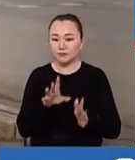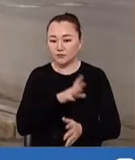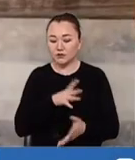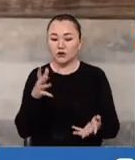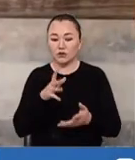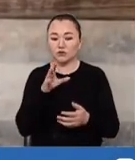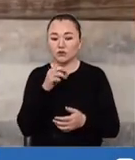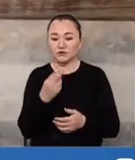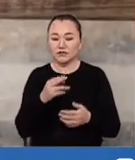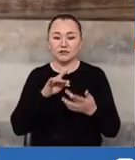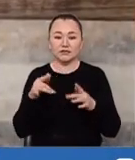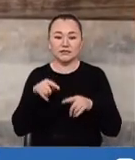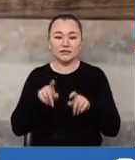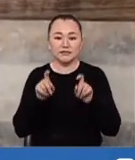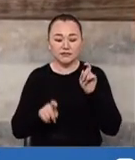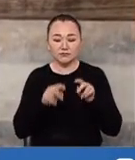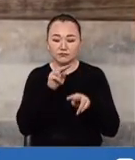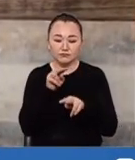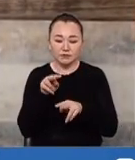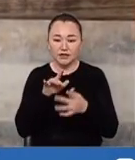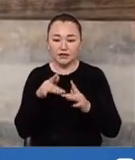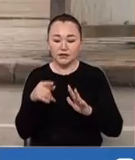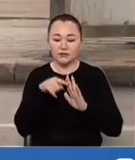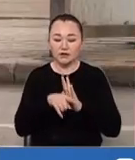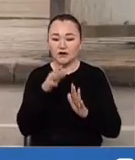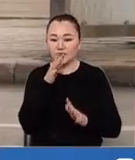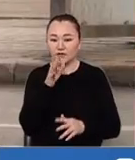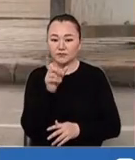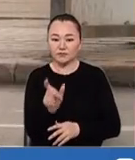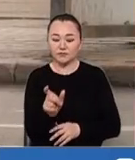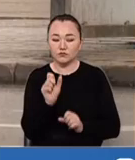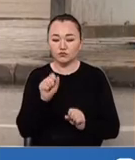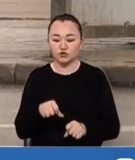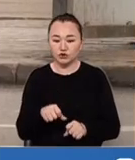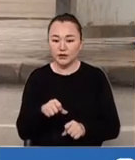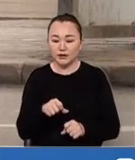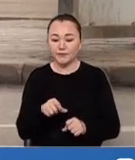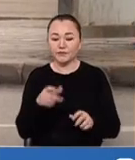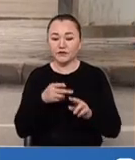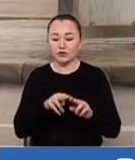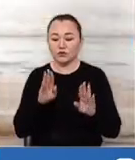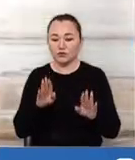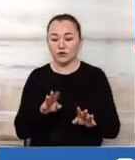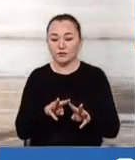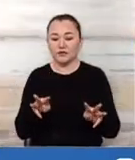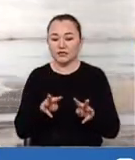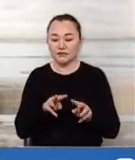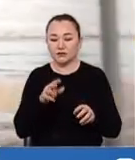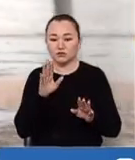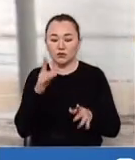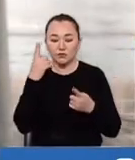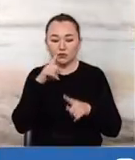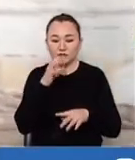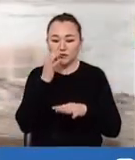қандай әлеуметтік желіде отырғанын бақылап, интернетте кіретін уақытын шектеуге болады. Бұл әзірге тек министрліктің ұсынысы ғана.